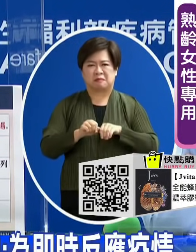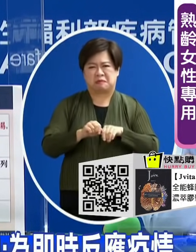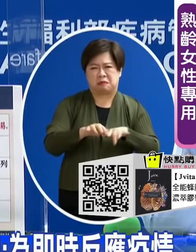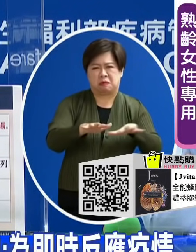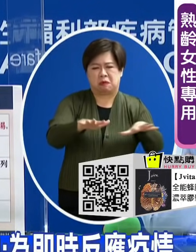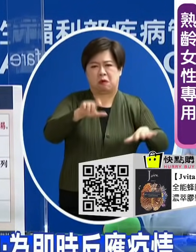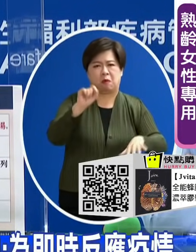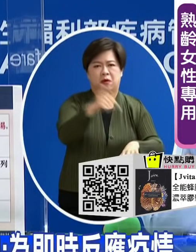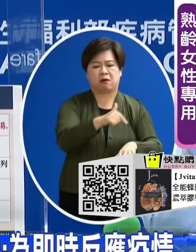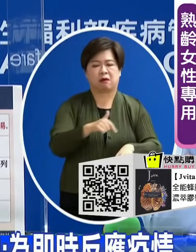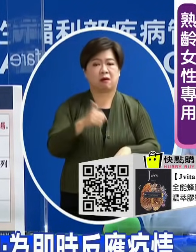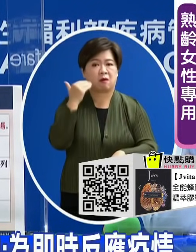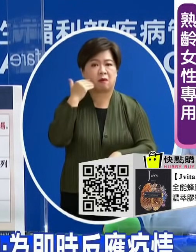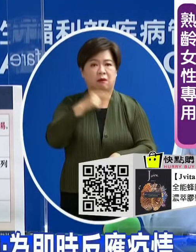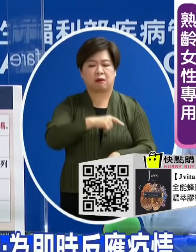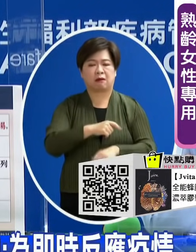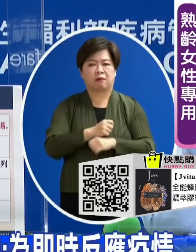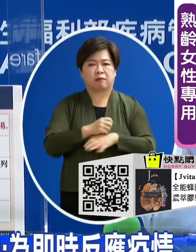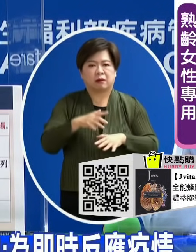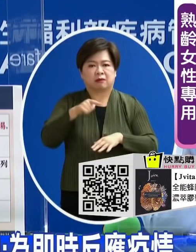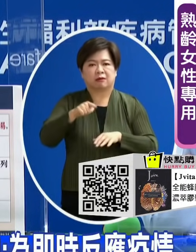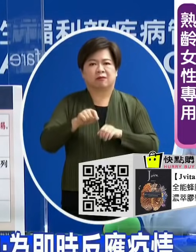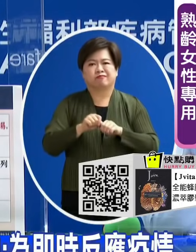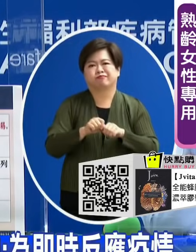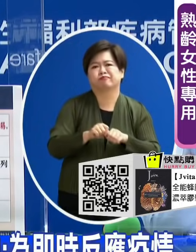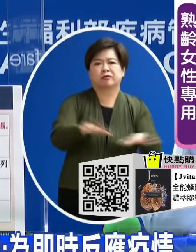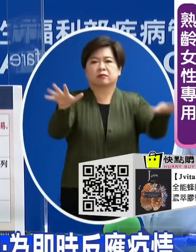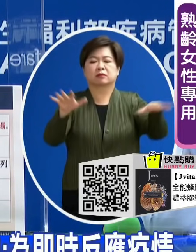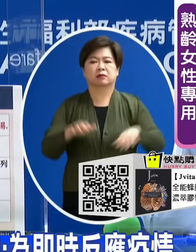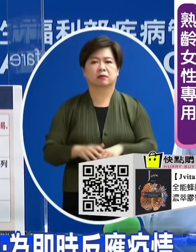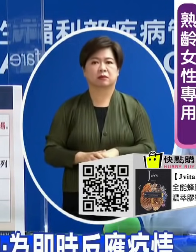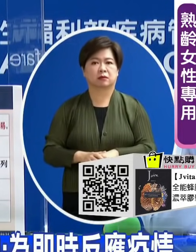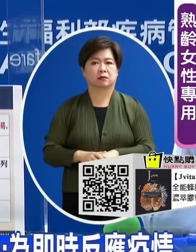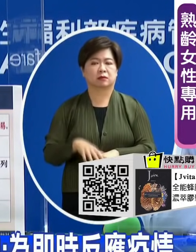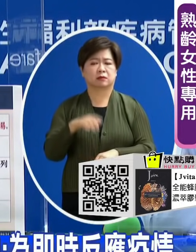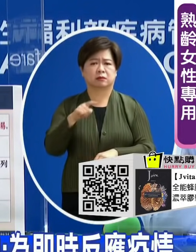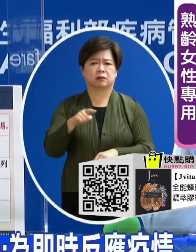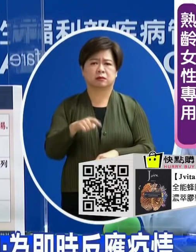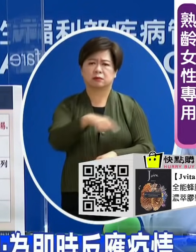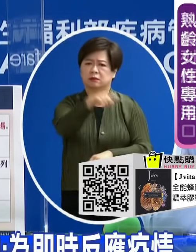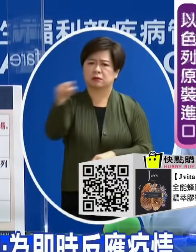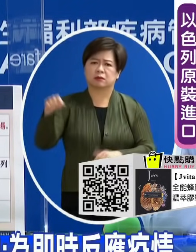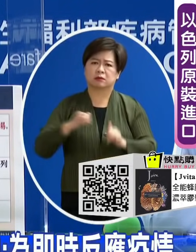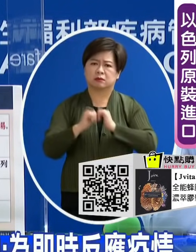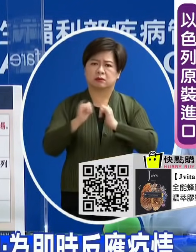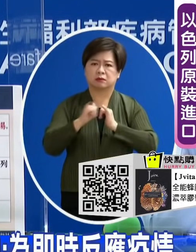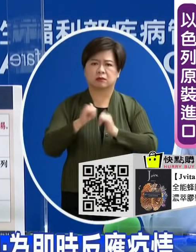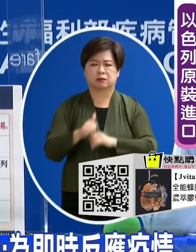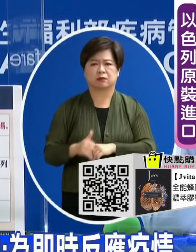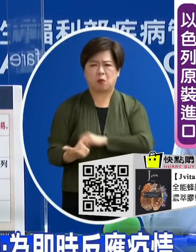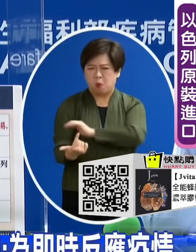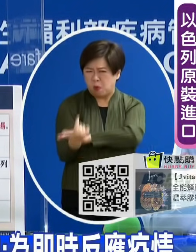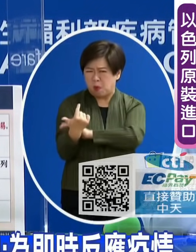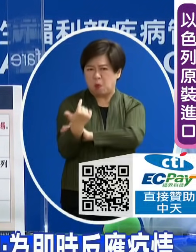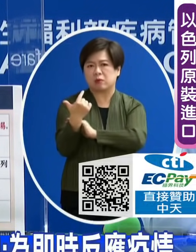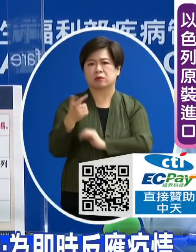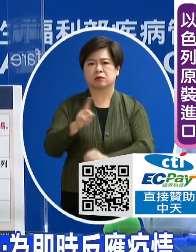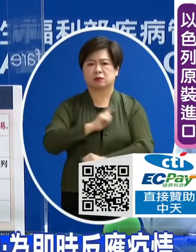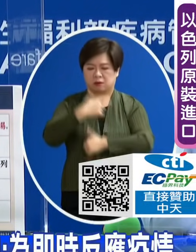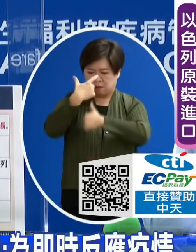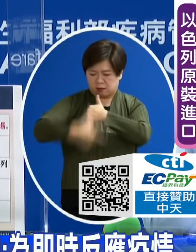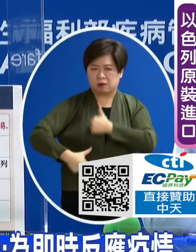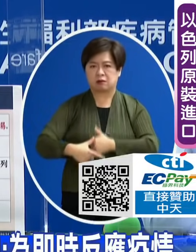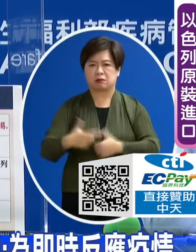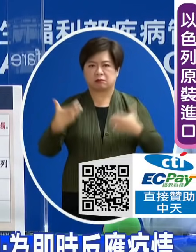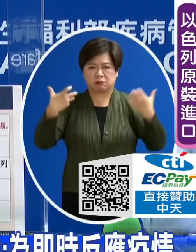不注意它就到处去流窜。好，那我想就是大家就是能够好尽速的哈，把自己的分